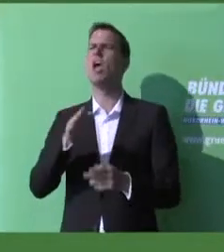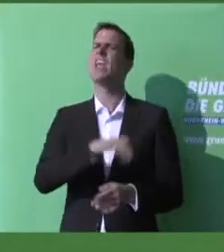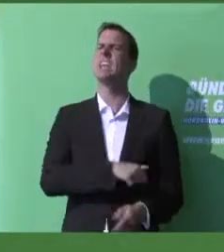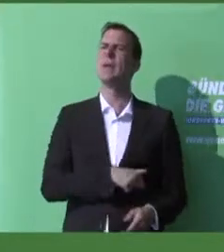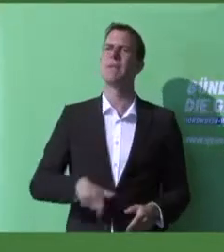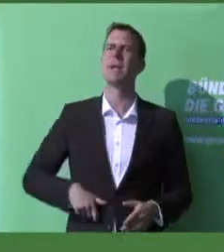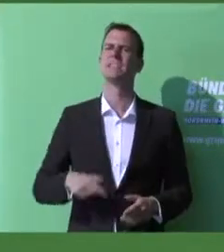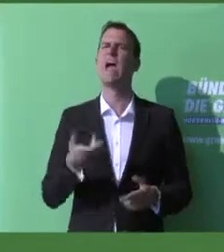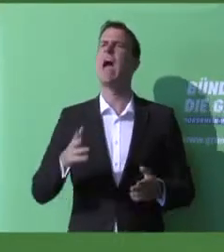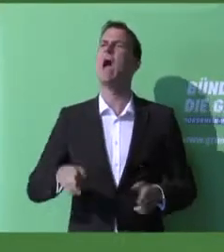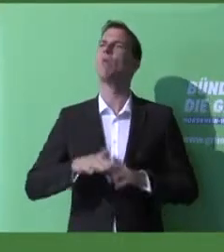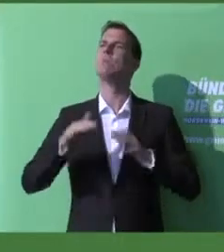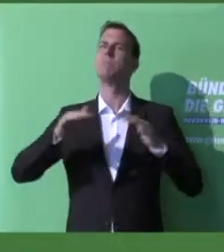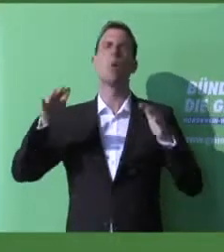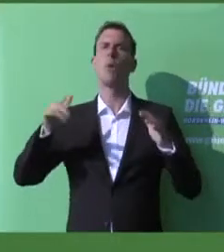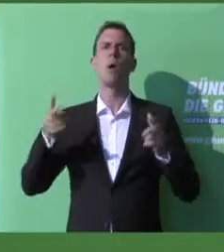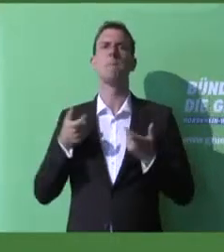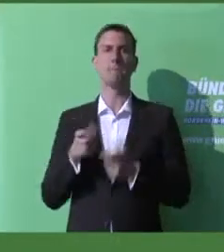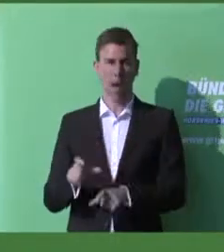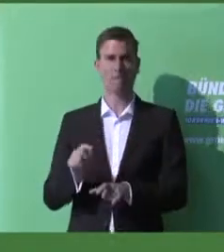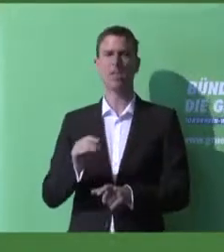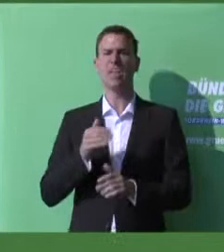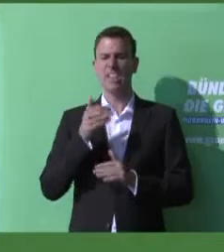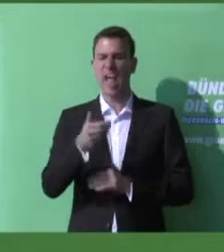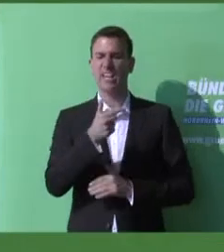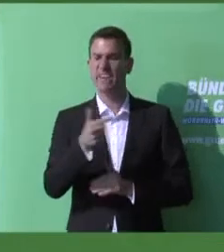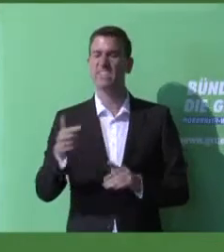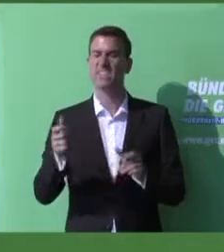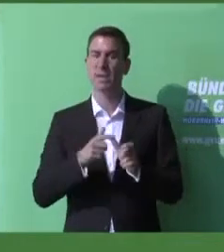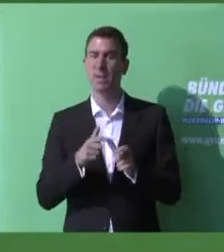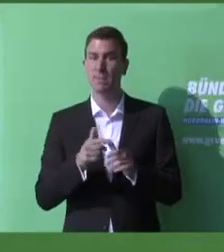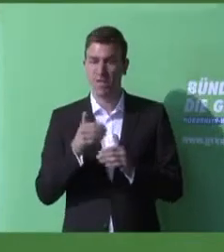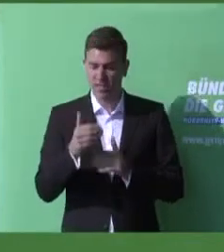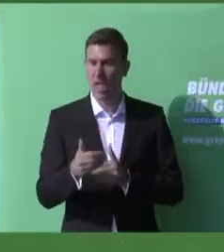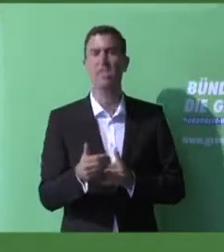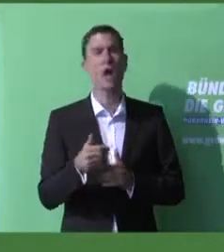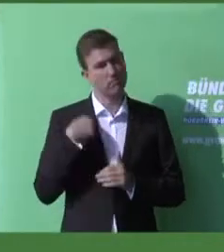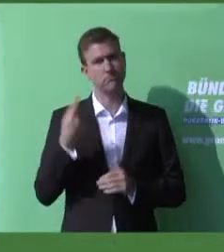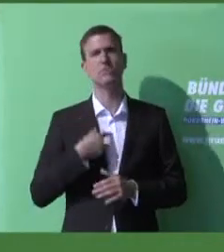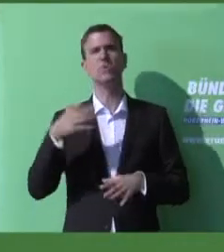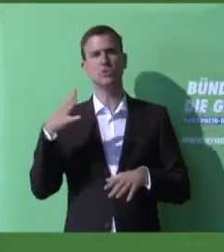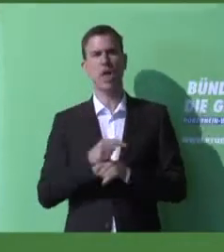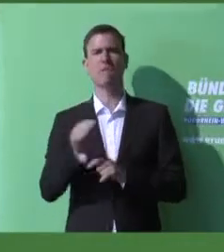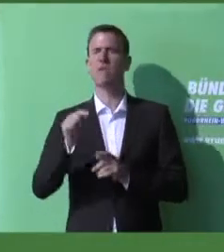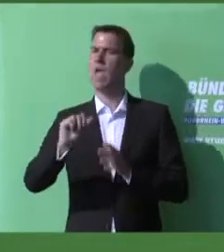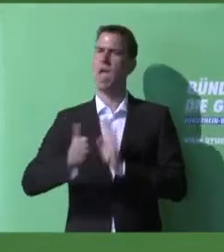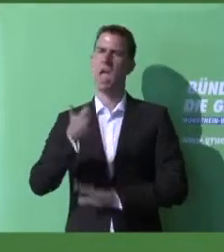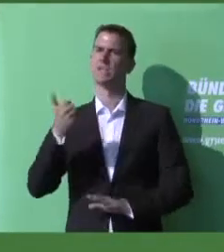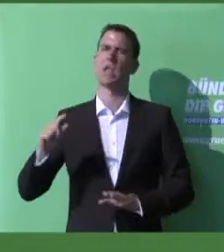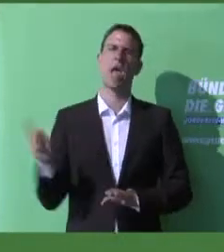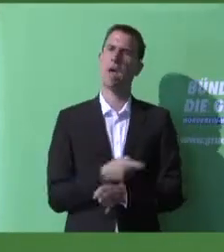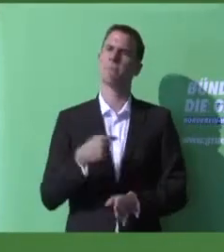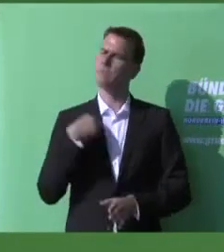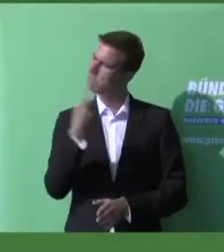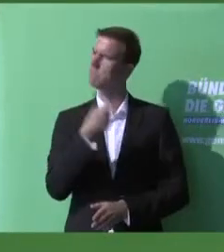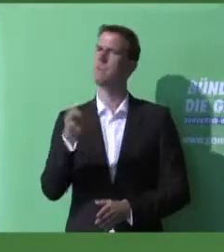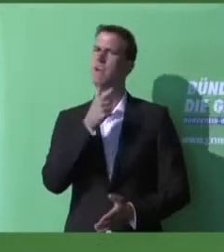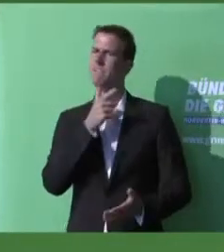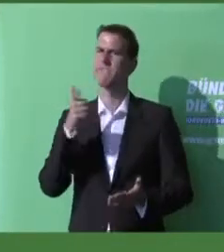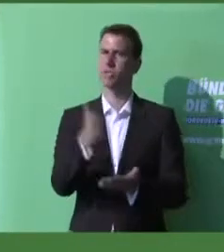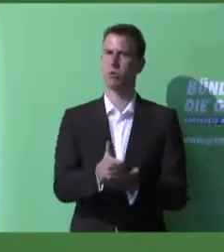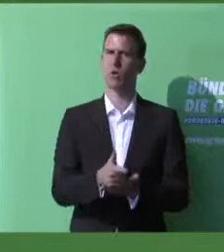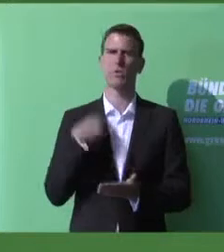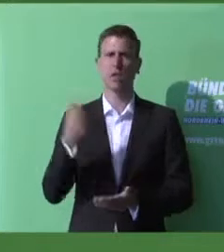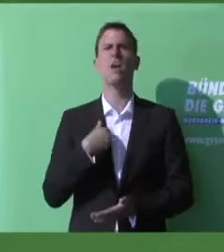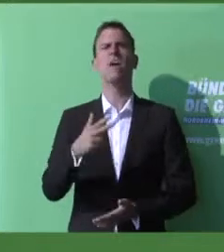blockiert, werden wir nach dem 22. September als erstes abschaffen. Versprochen. Wir wollen